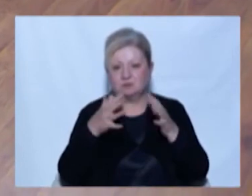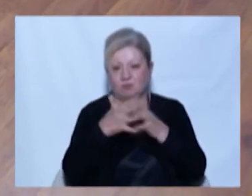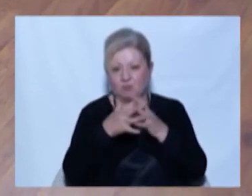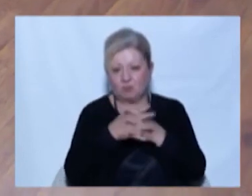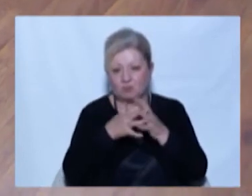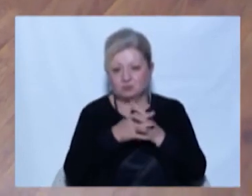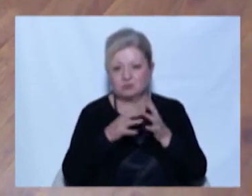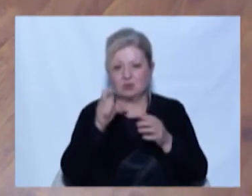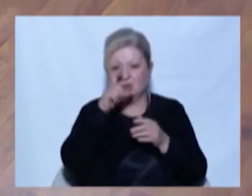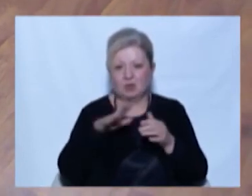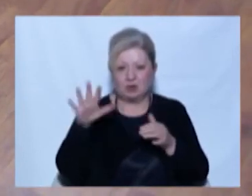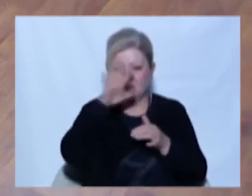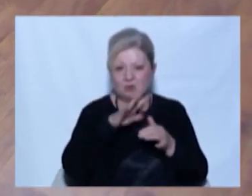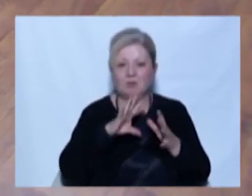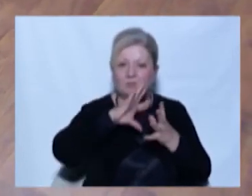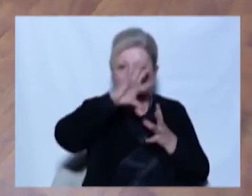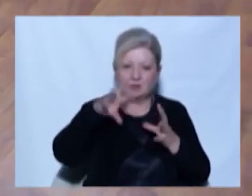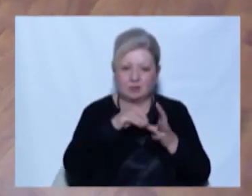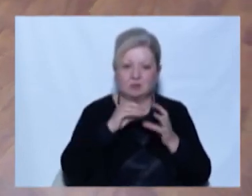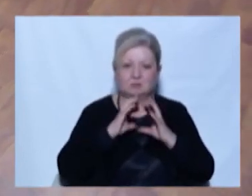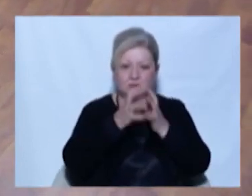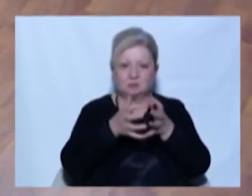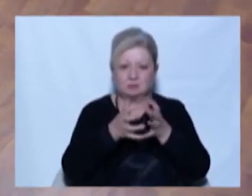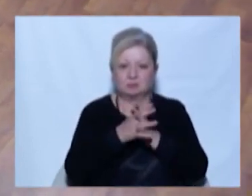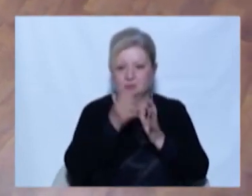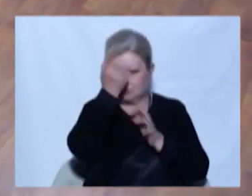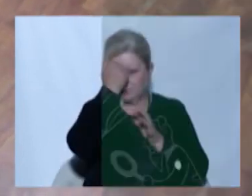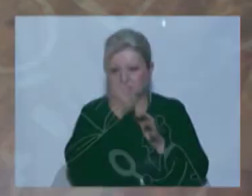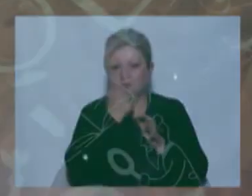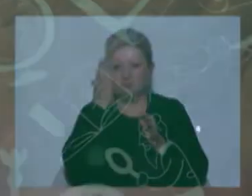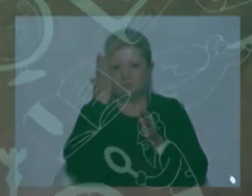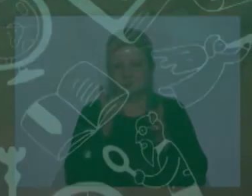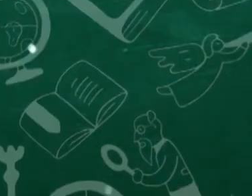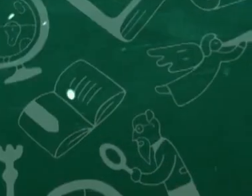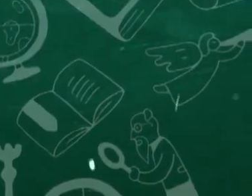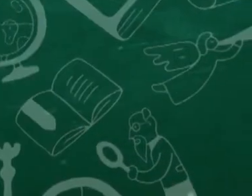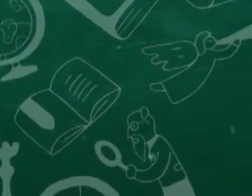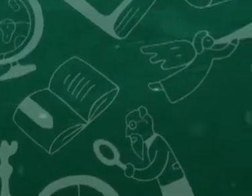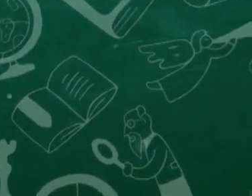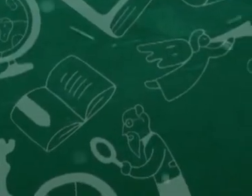ევროპაში და მთელ მსოფლიოში. Მადლობთ, მომავალ შეხვედრამდე.